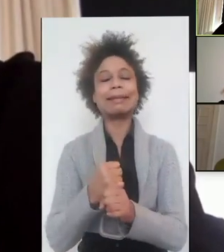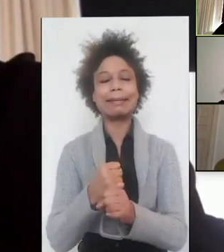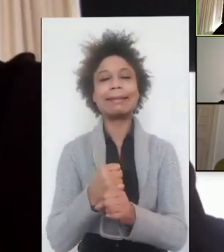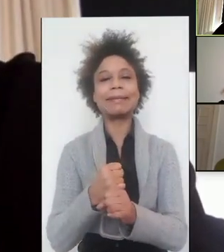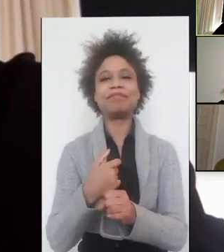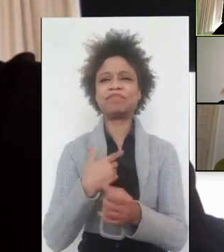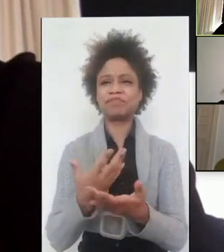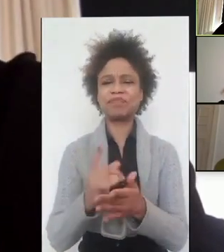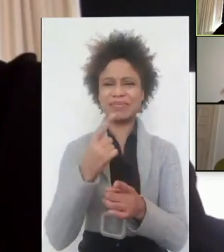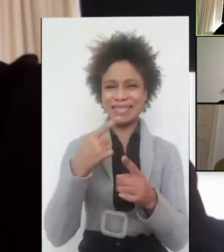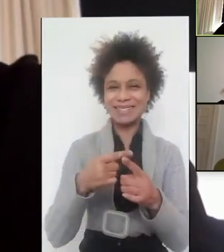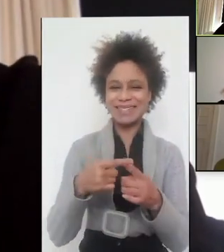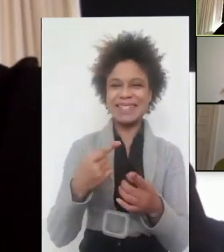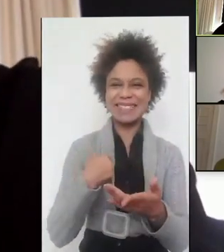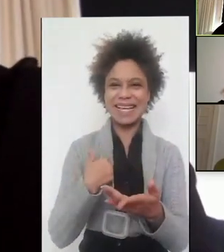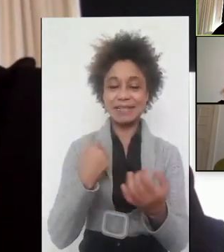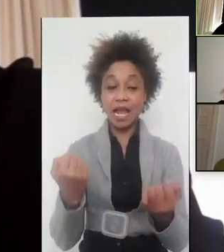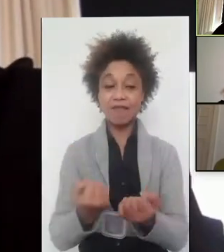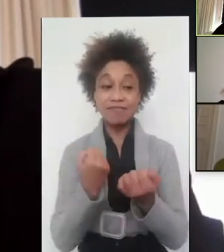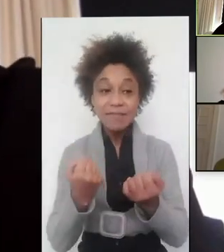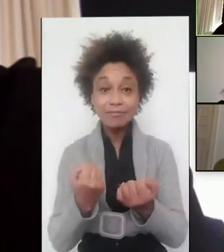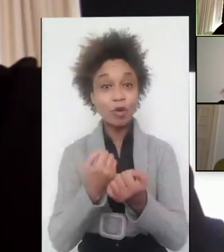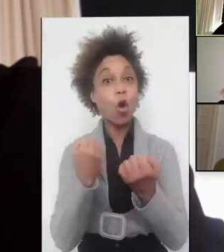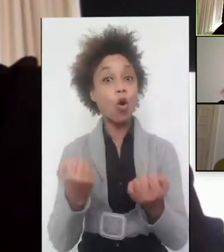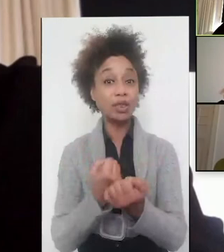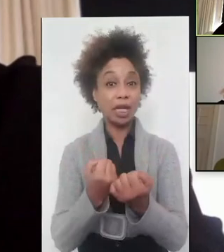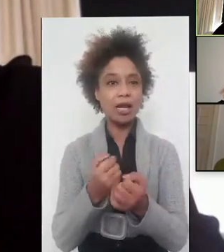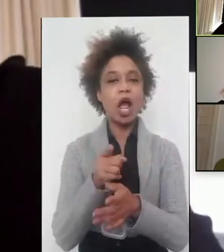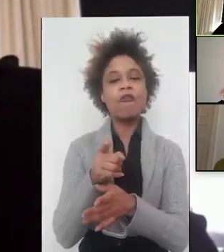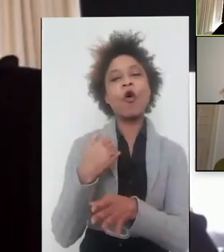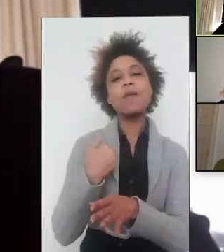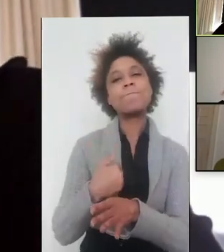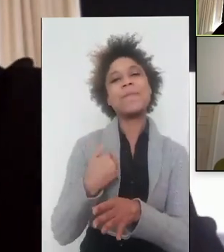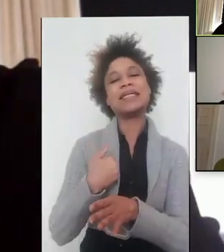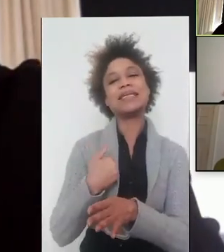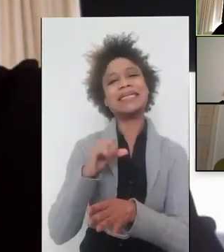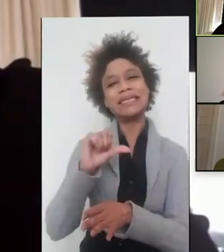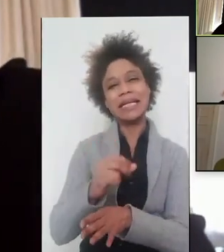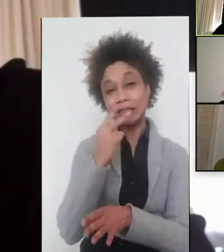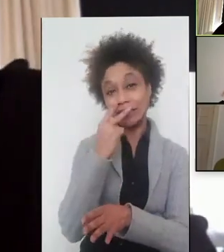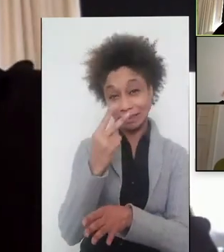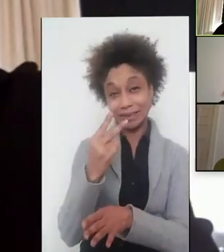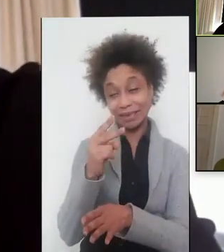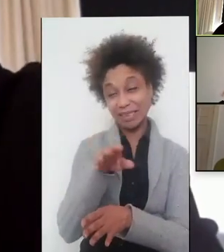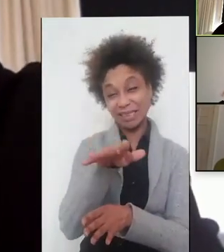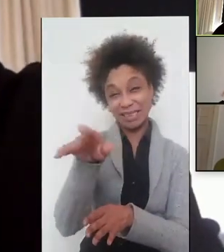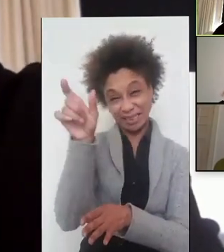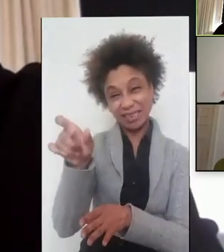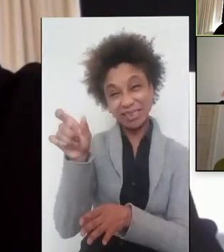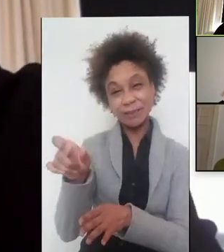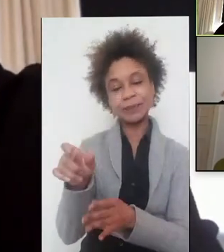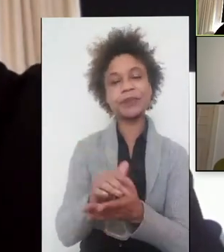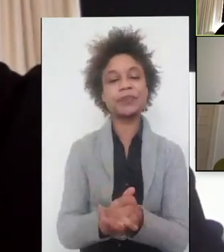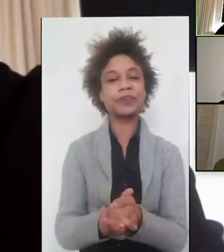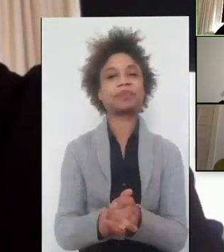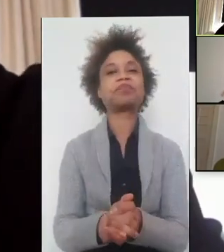als over ons. Als het buiten je expertise ligt, dan is het soms